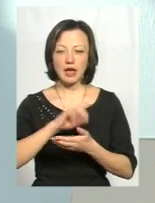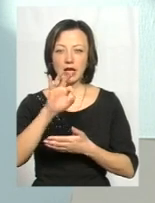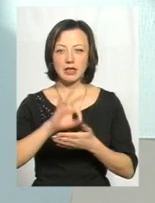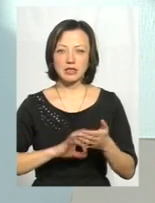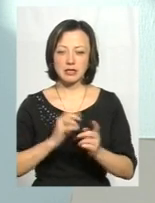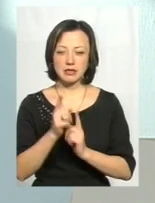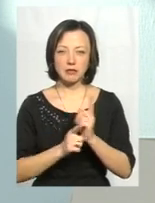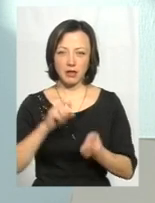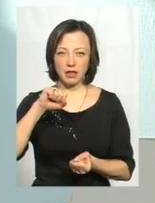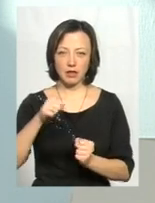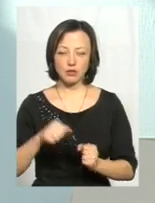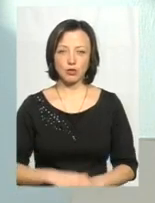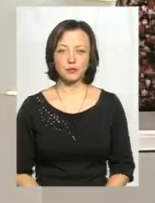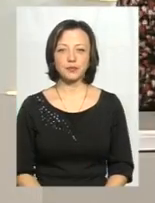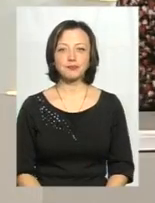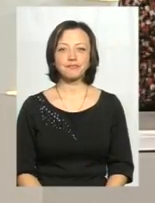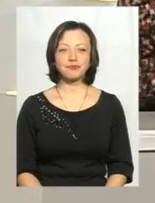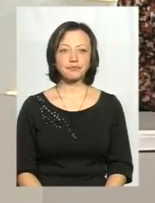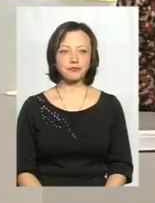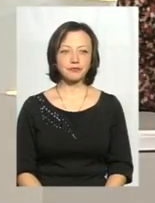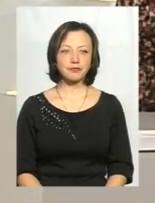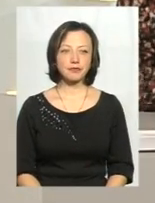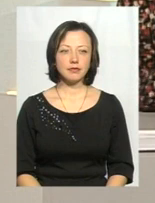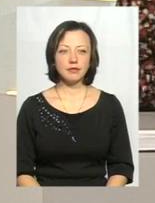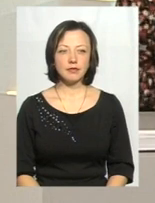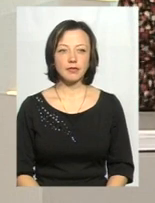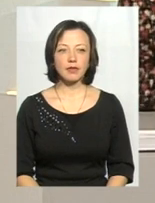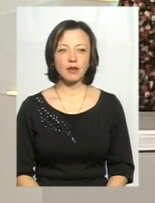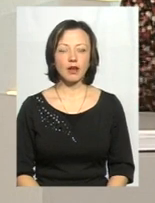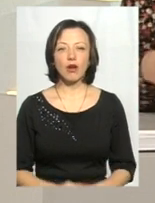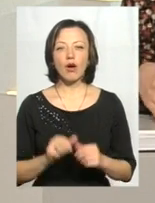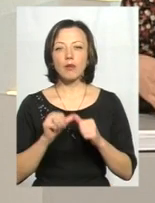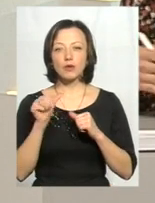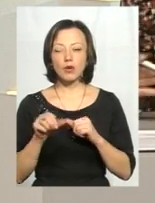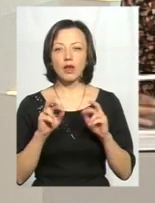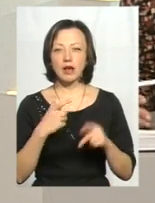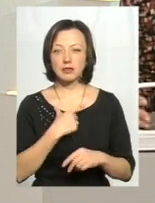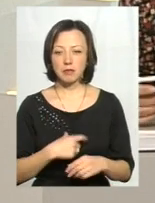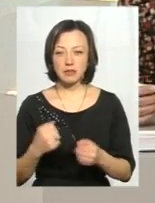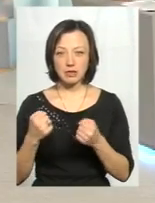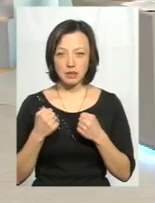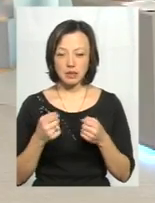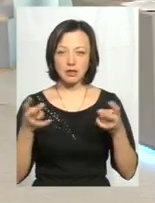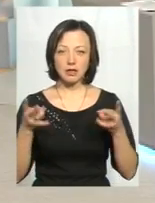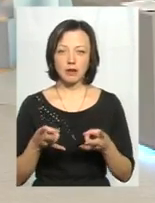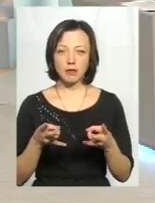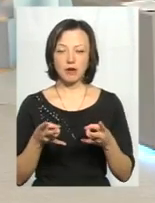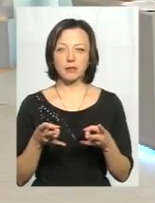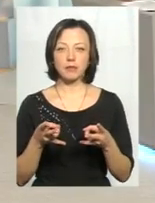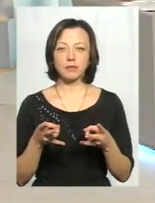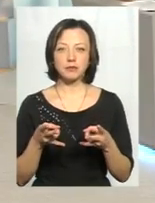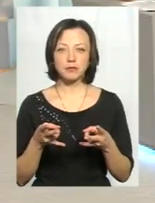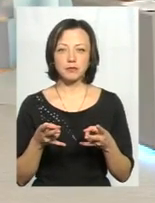зміни атмосферного тиску. А окрім того, як з цим боротись, так, і як себе убезпечити, крім того, що ви вже сказали, що треба